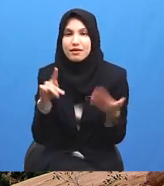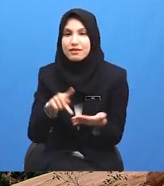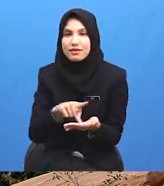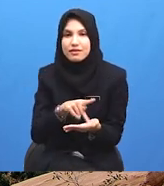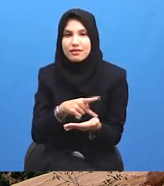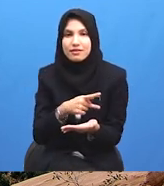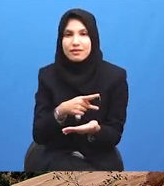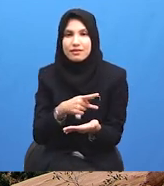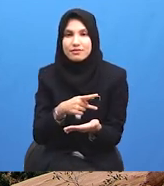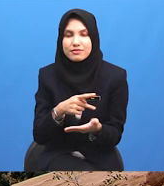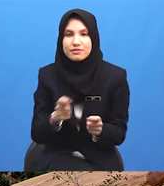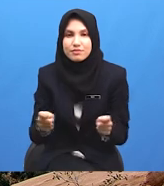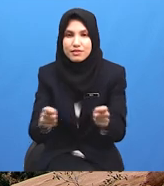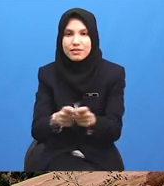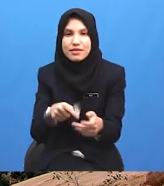seperti ini?